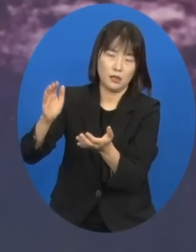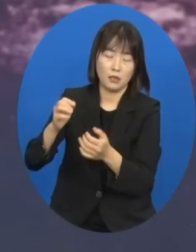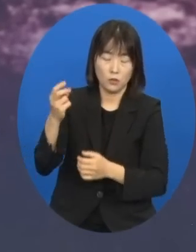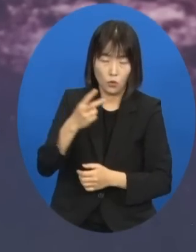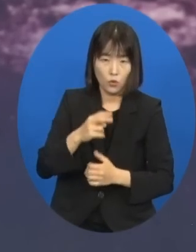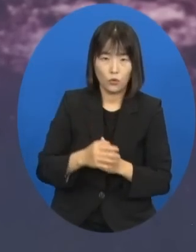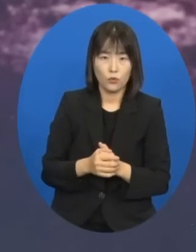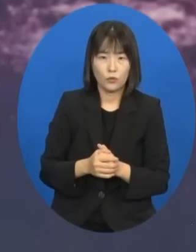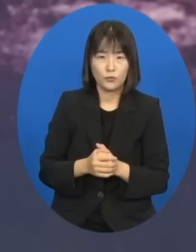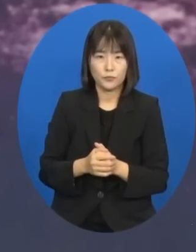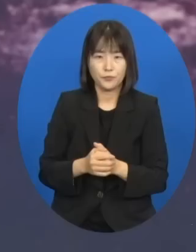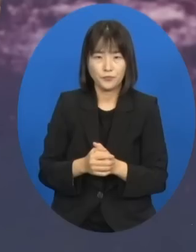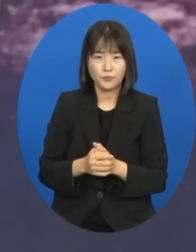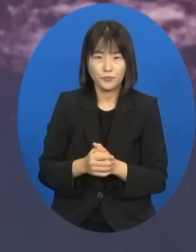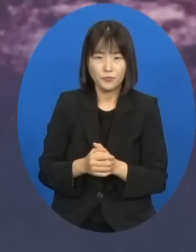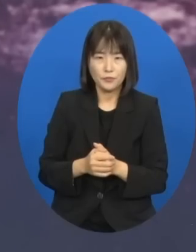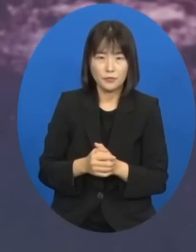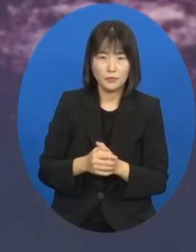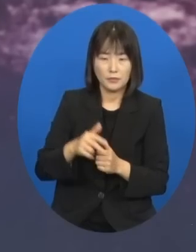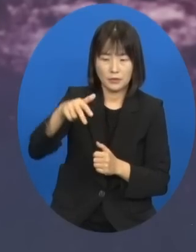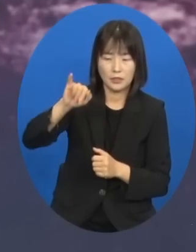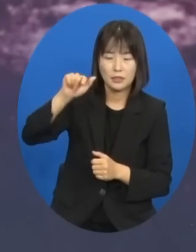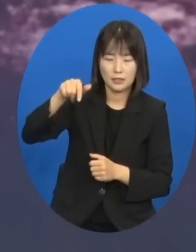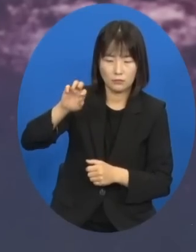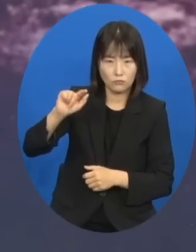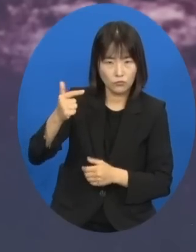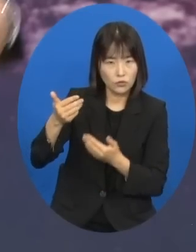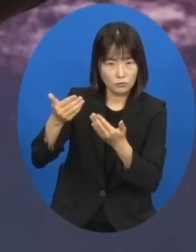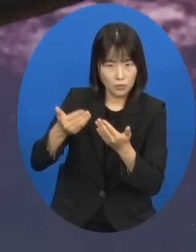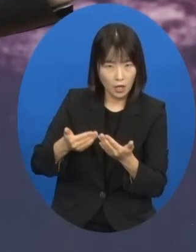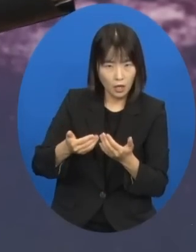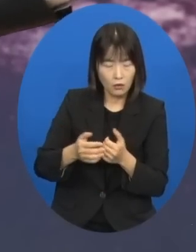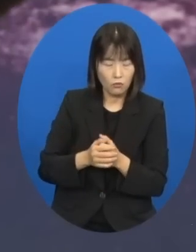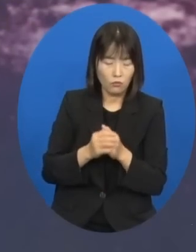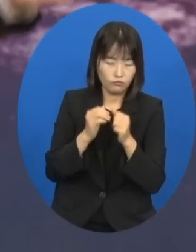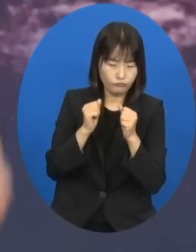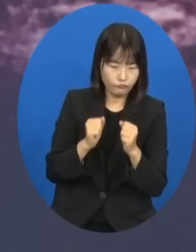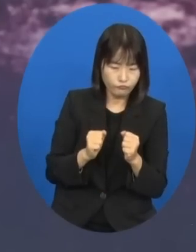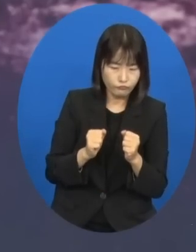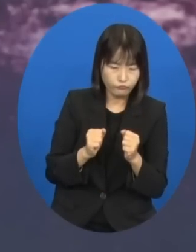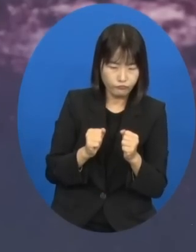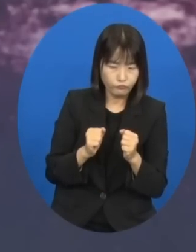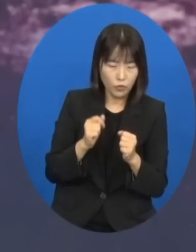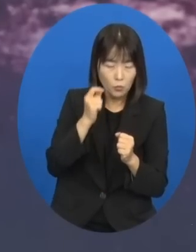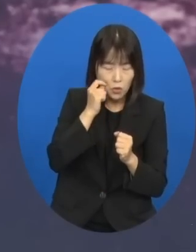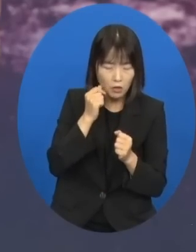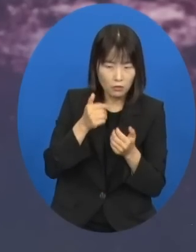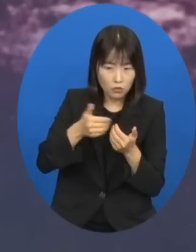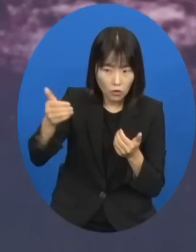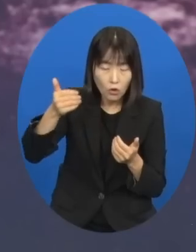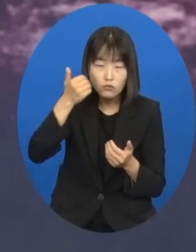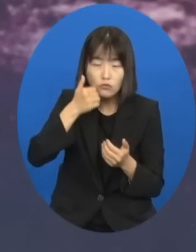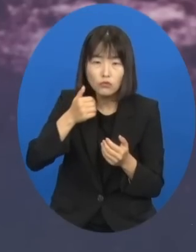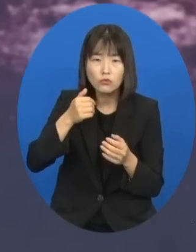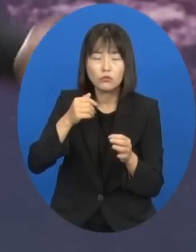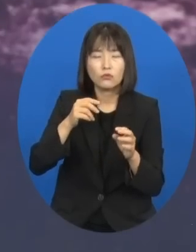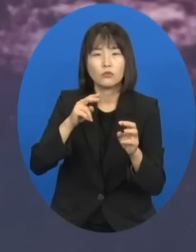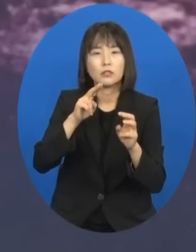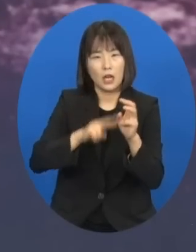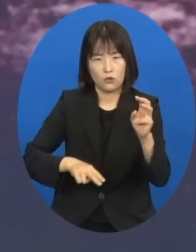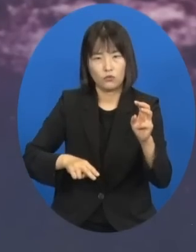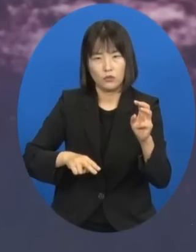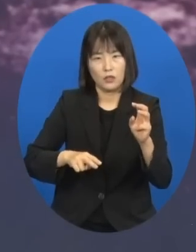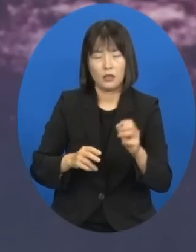받고 머물러 있어야 할 곳에 있지 못하고 떠난 자가 누구예요? 가룟 유다입니다. 자신의 직분을 받고